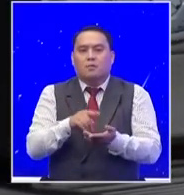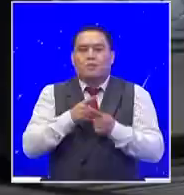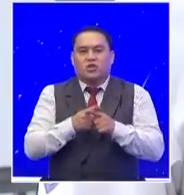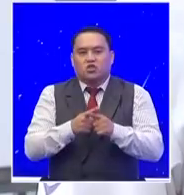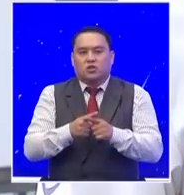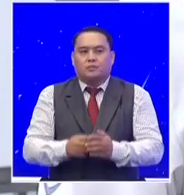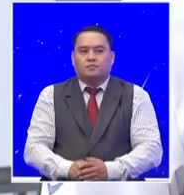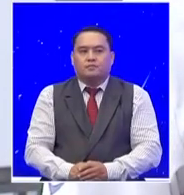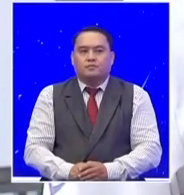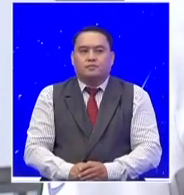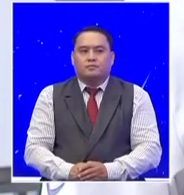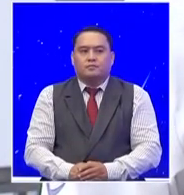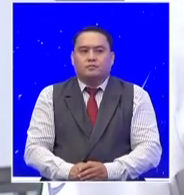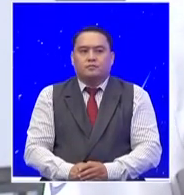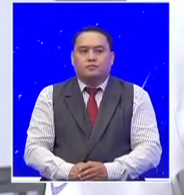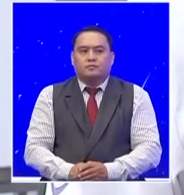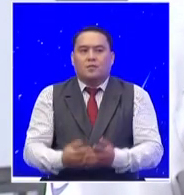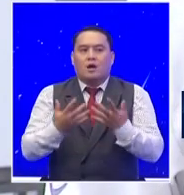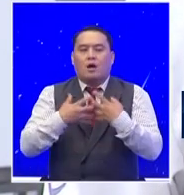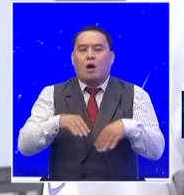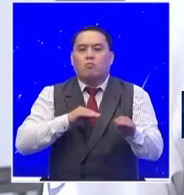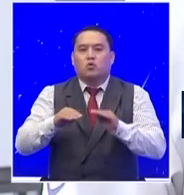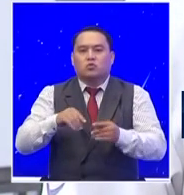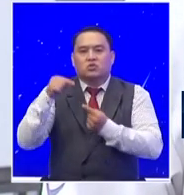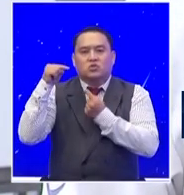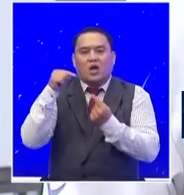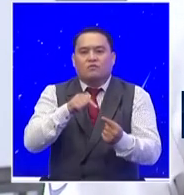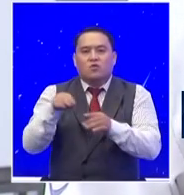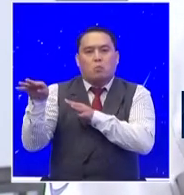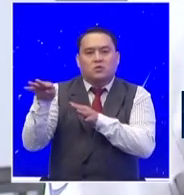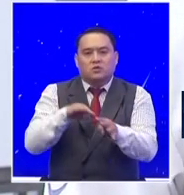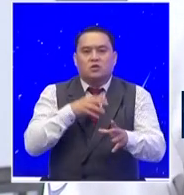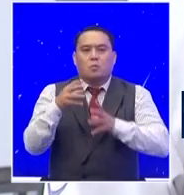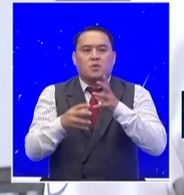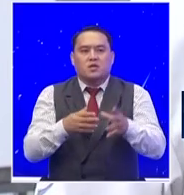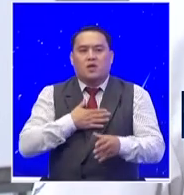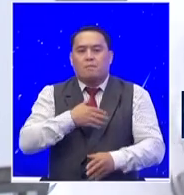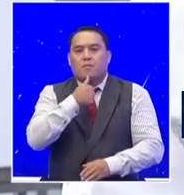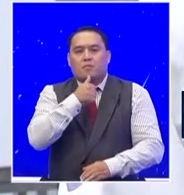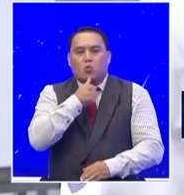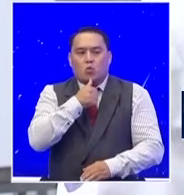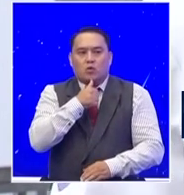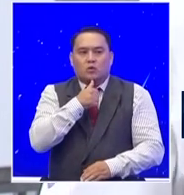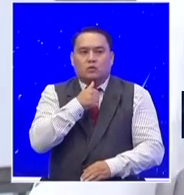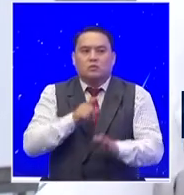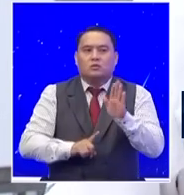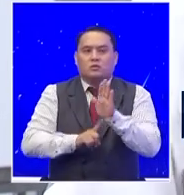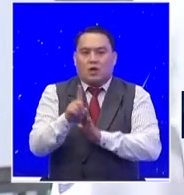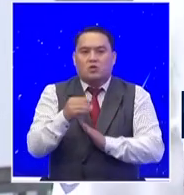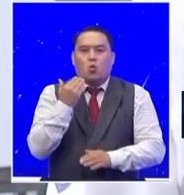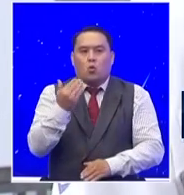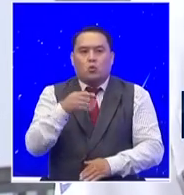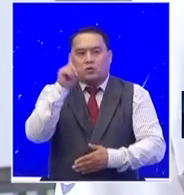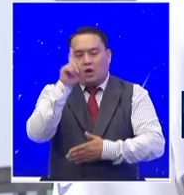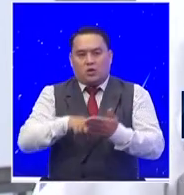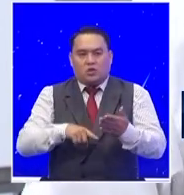положительная. Оборудование очень соответствует квалификации. Я его протестировал и даю ему старт. Надеюсь,